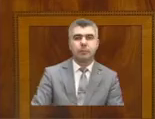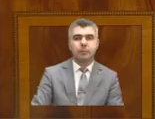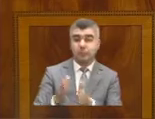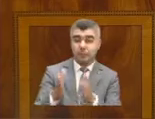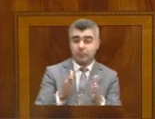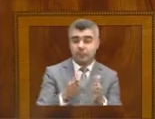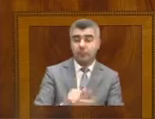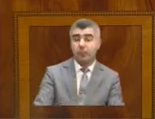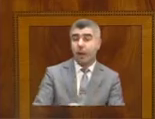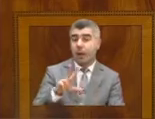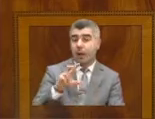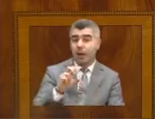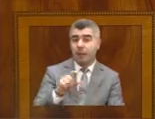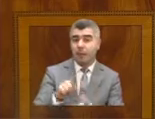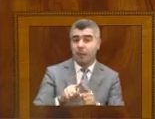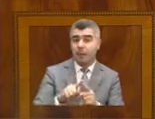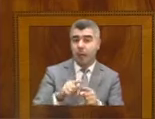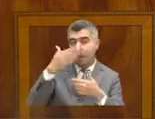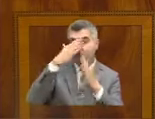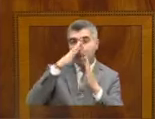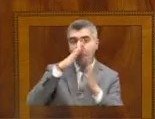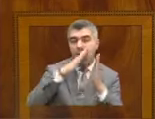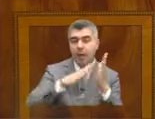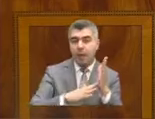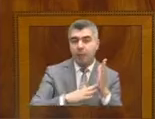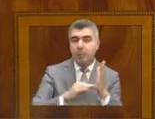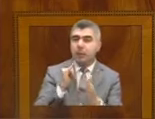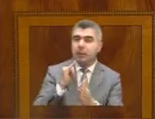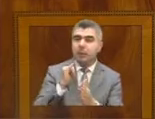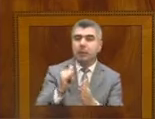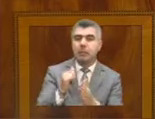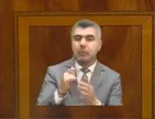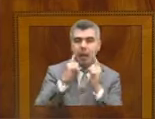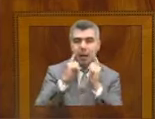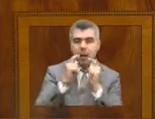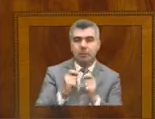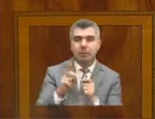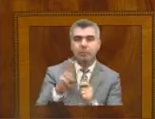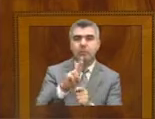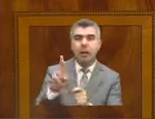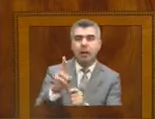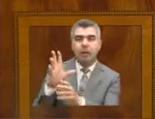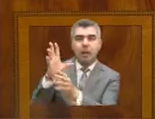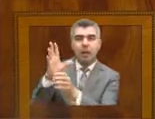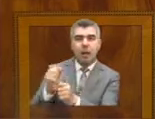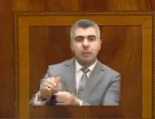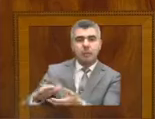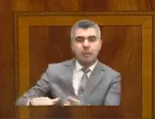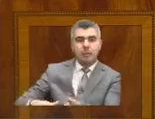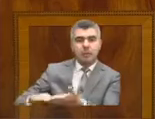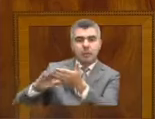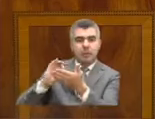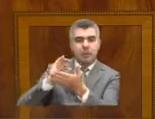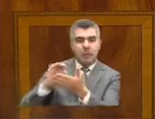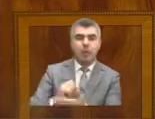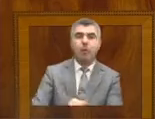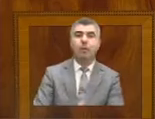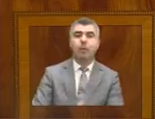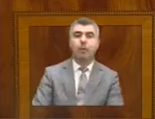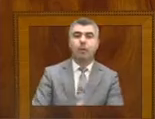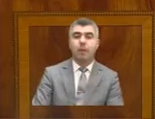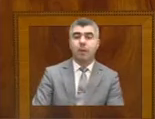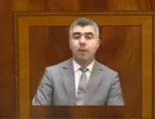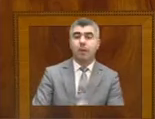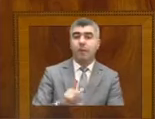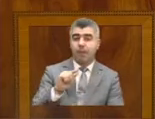بلادنا خلال هذه المرحلة تحت القيادة الحكيمة لصاحب الجلالة نصره الله وأيده